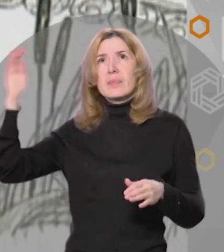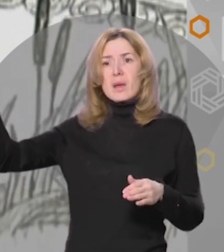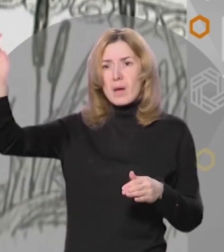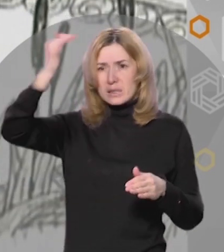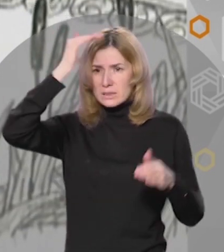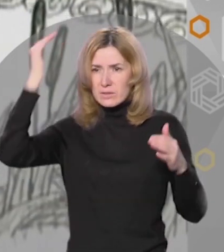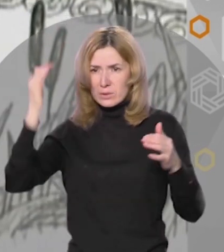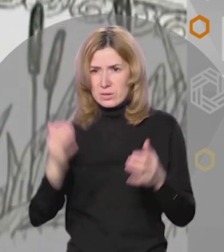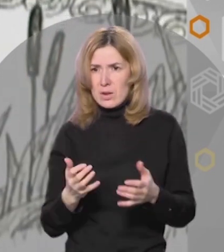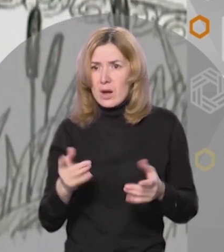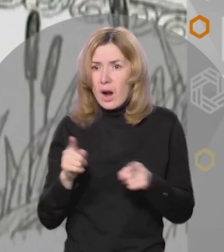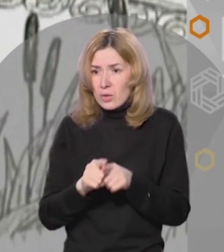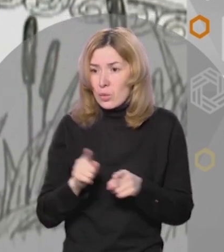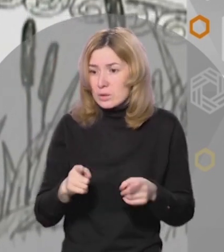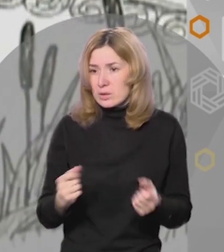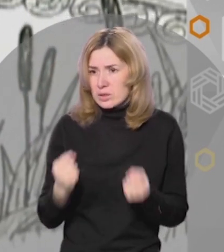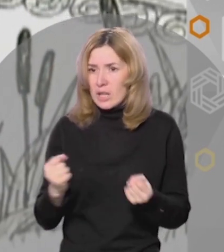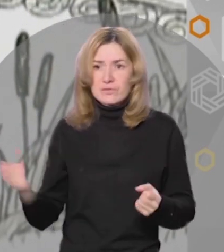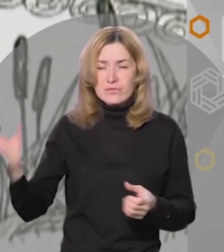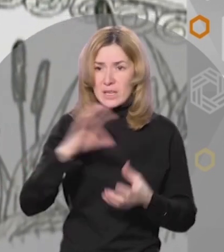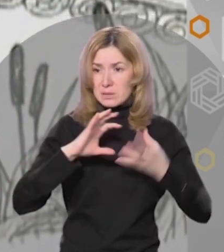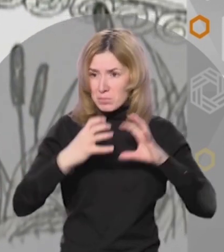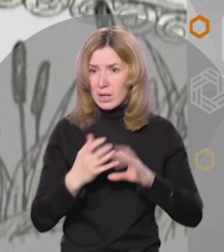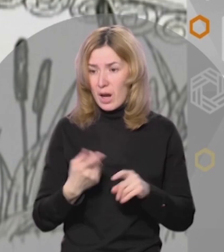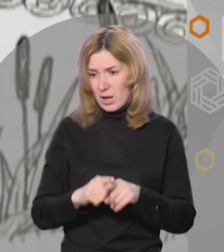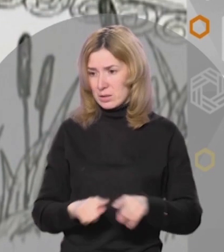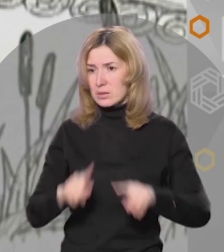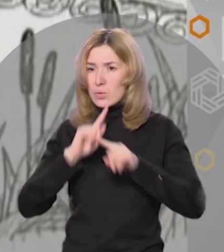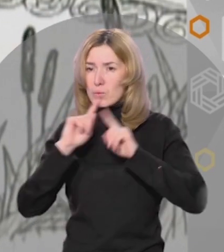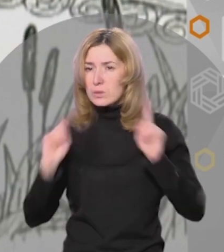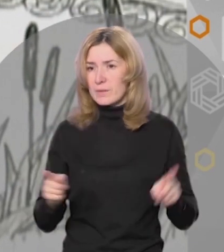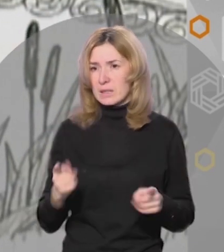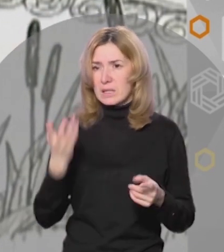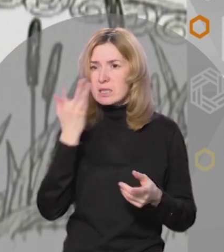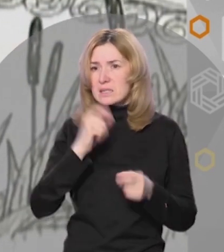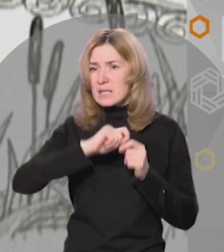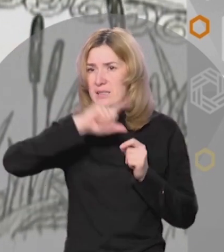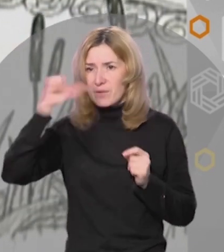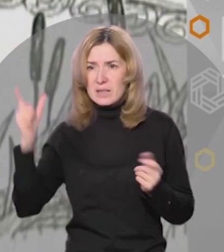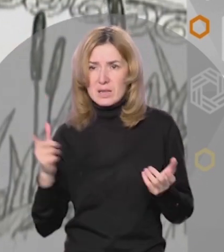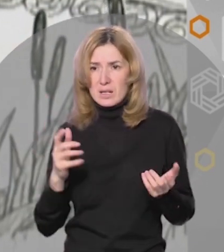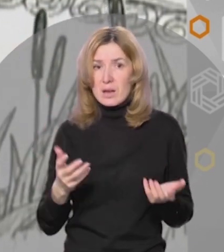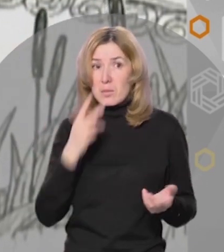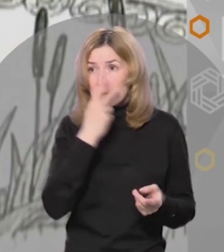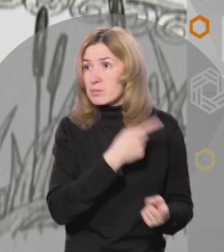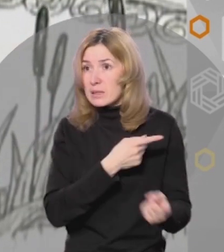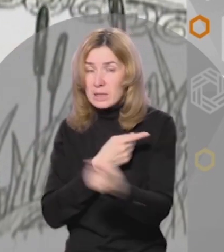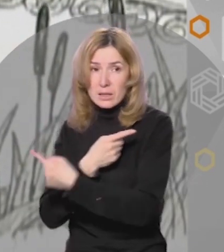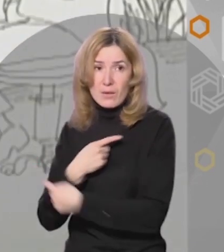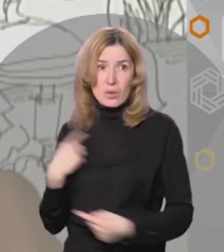покрова, черную землю, на которой держится весь этот удивительный разноцветный мир. Посмотри вокруг.